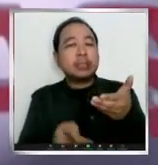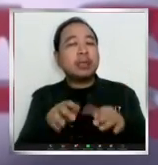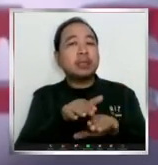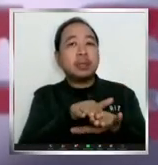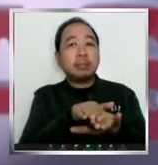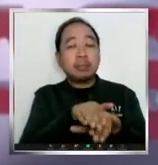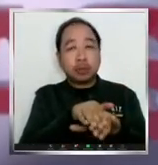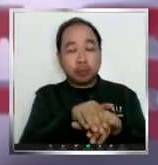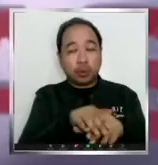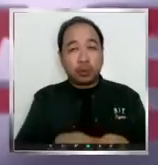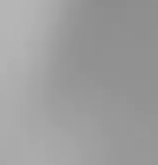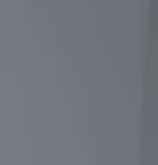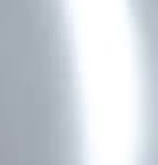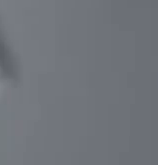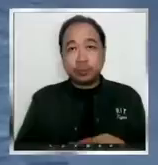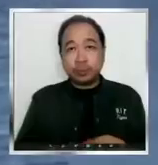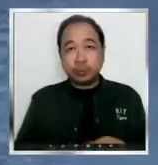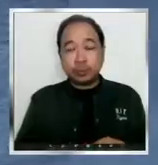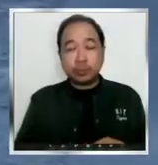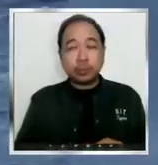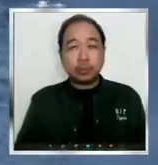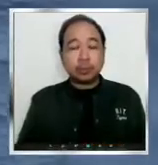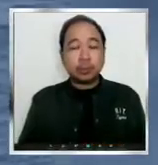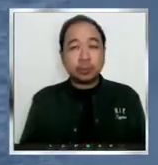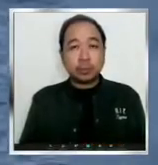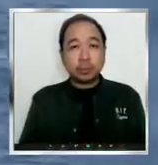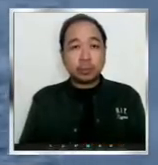at Chino Gaston.